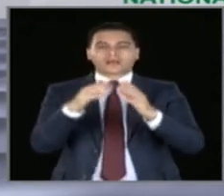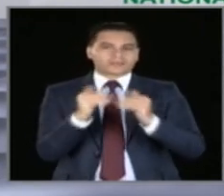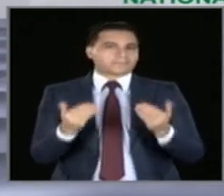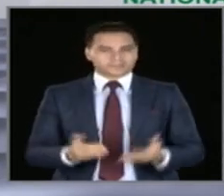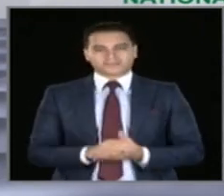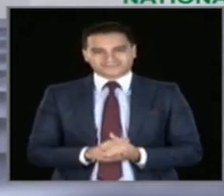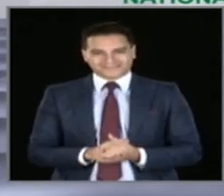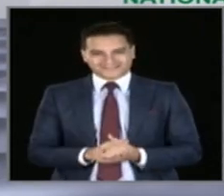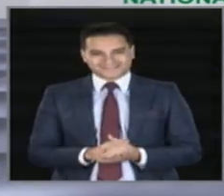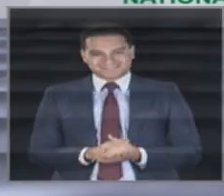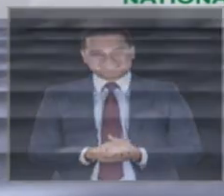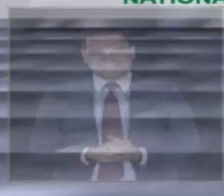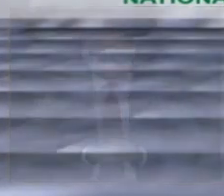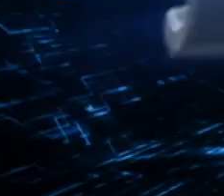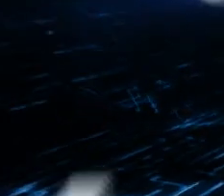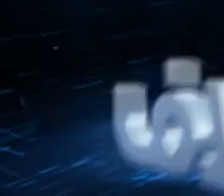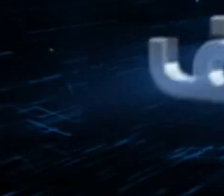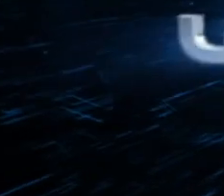ومهنيا في جميع محافظات مصر.